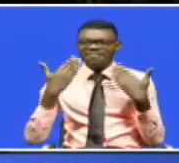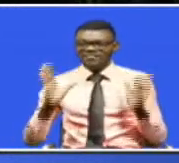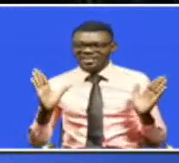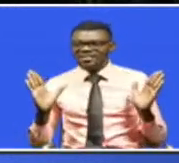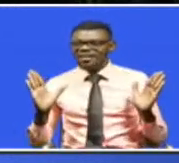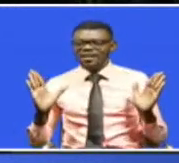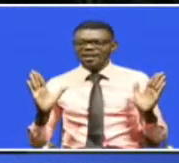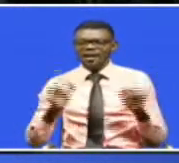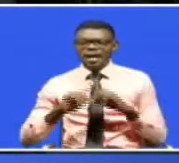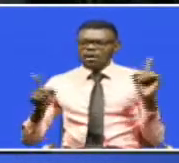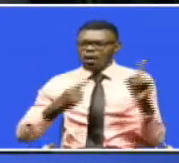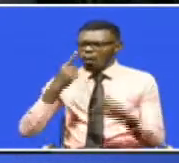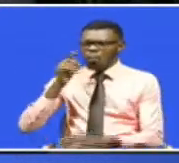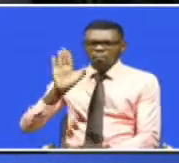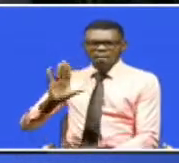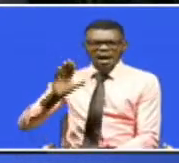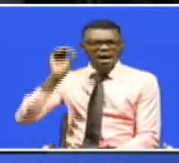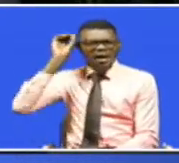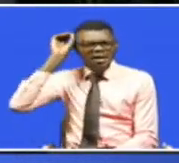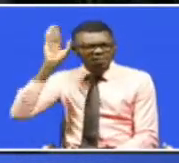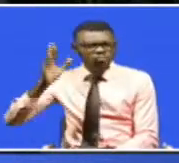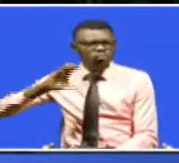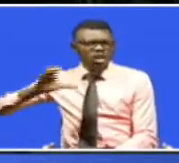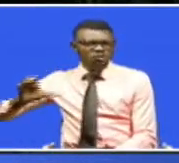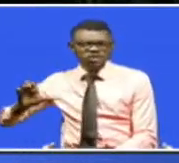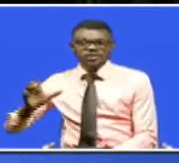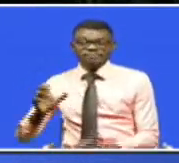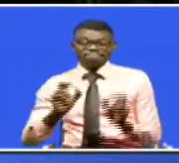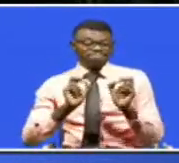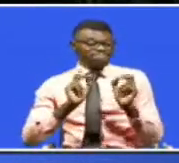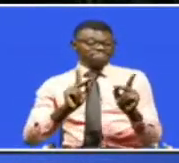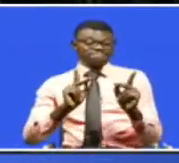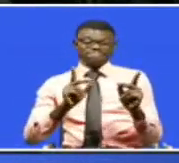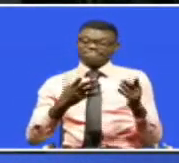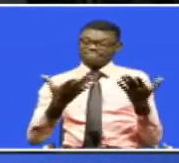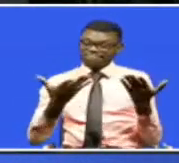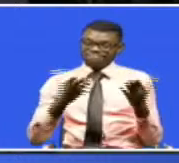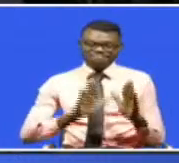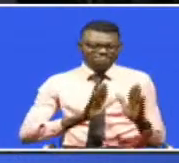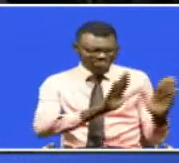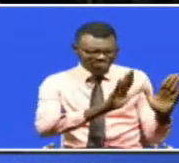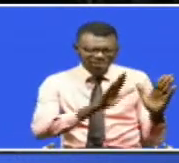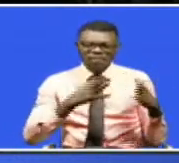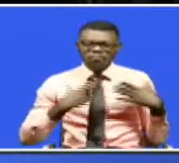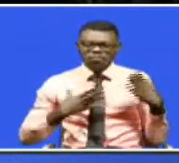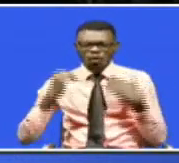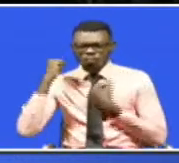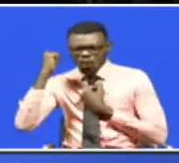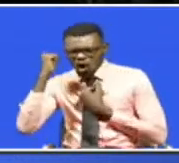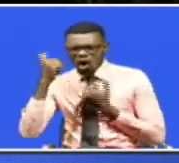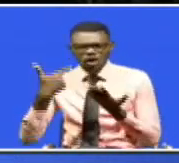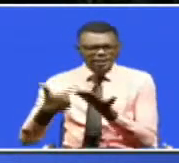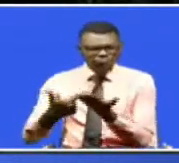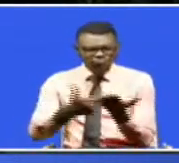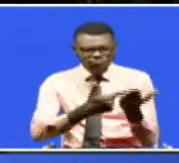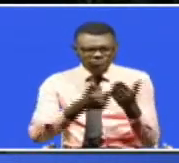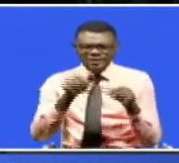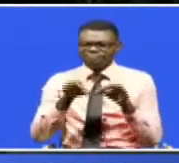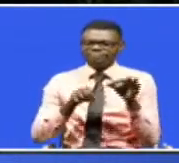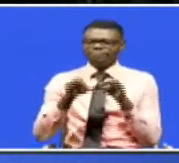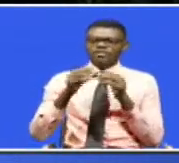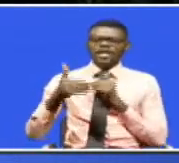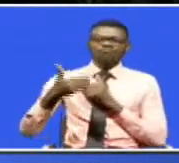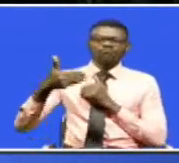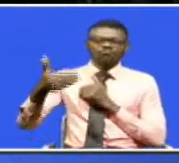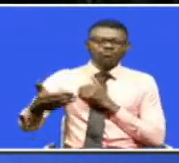ngome yake ya kaunti ya Kiambu? Bali tutaachia wanachanganuzi wa kisiasa waweze kuchanganua hayo wakitueleza kuendelea mbele